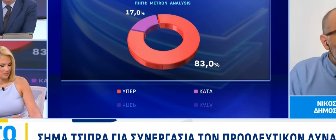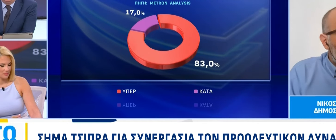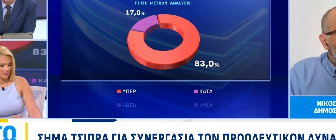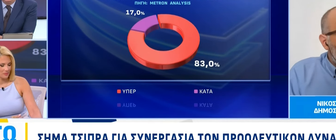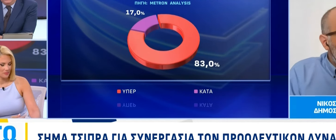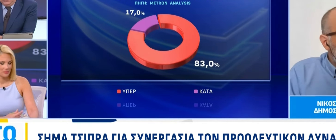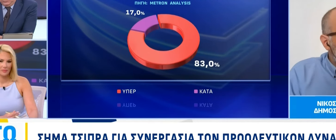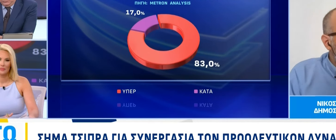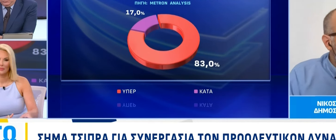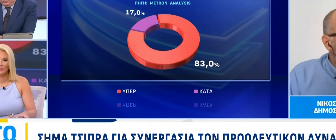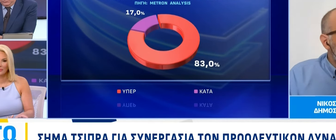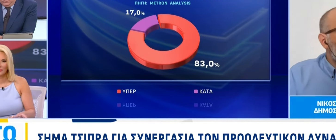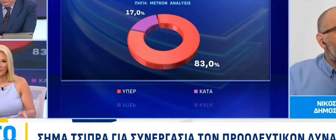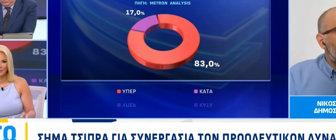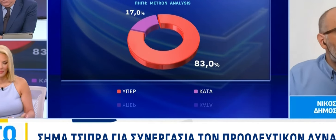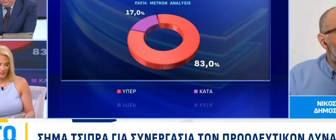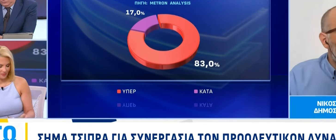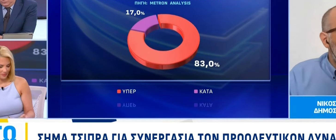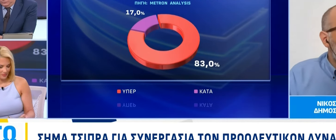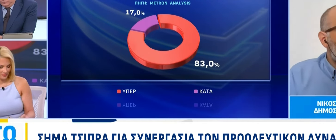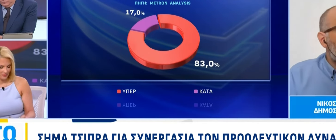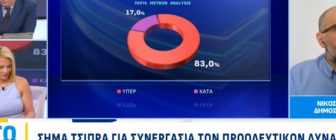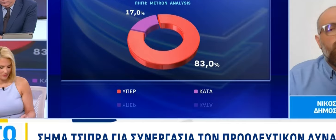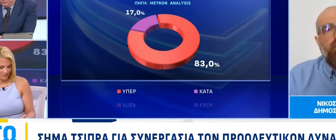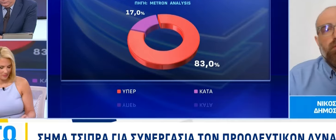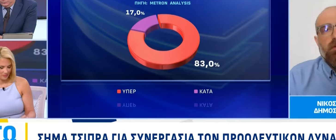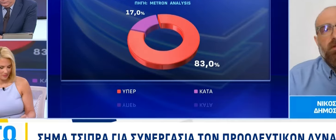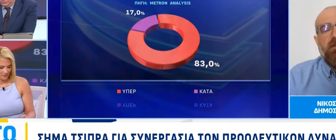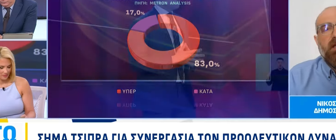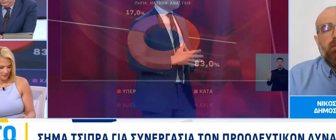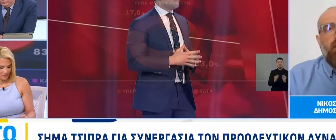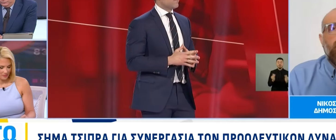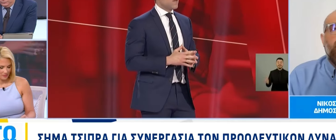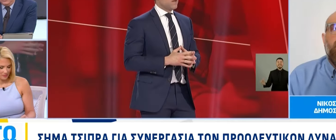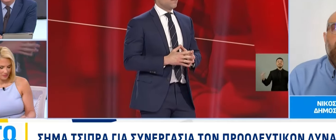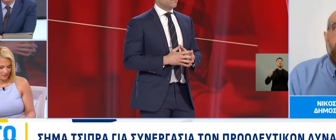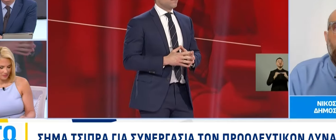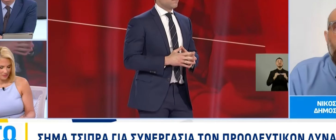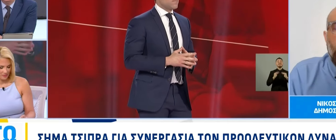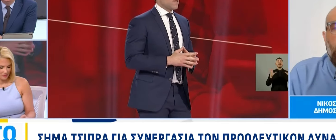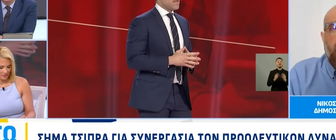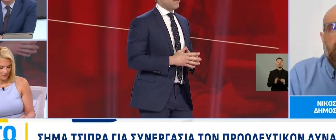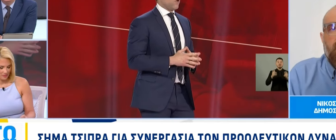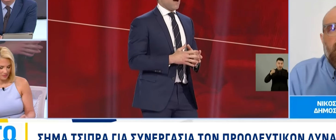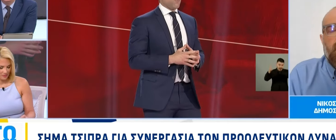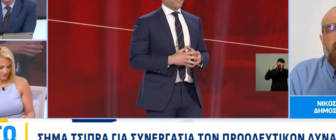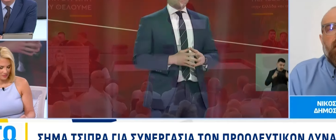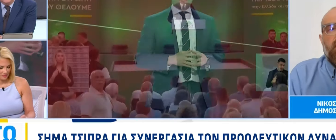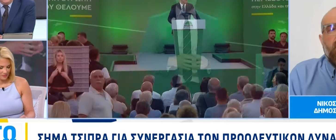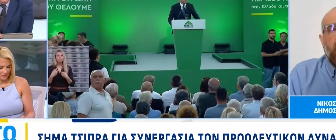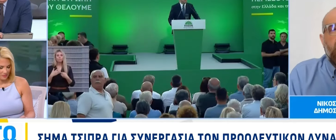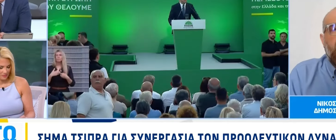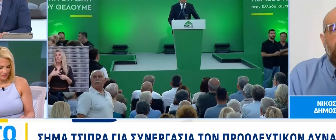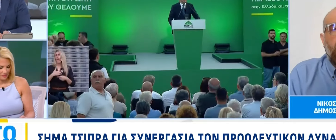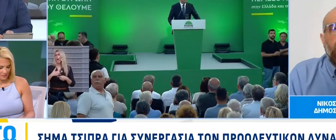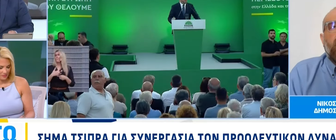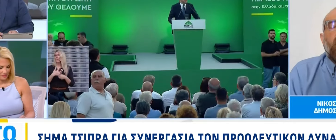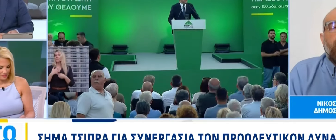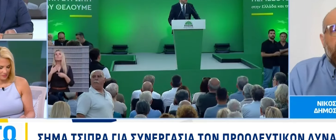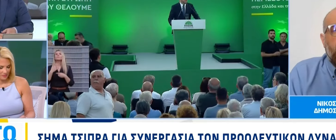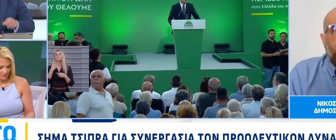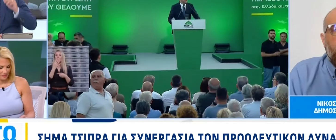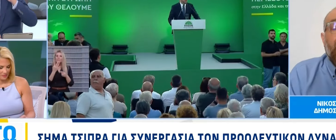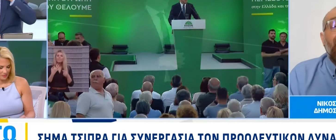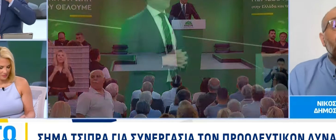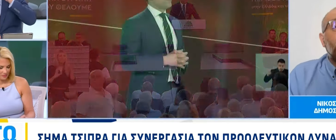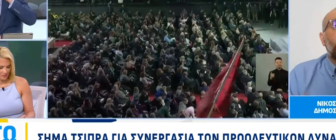μεγάλη, πολύ μεγάλη αποδοχή. Αν τώρα πιεστούν οι συγκεκριμένοι, ο κύριος Κασελάκης και ο κύριος Ανδρουλάκης, να πάνε σε συνεργασία, πιστεύετε